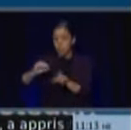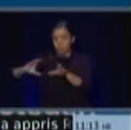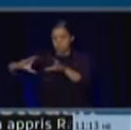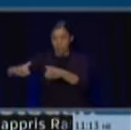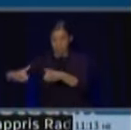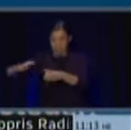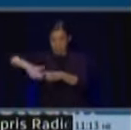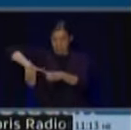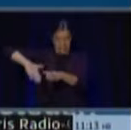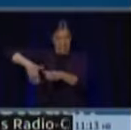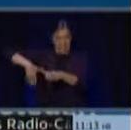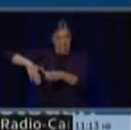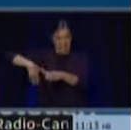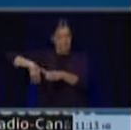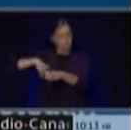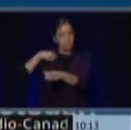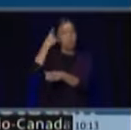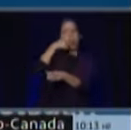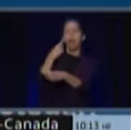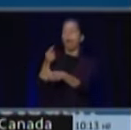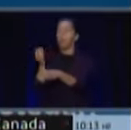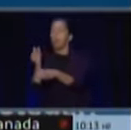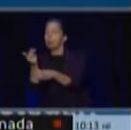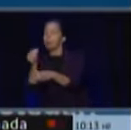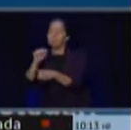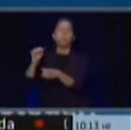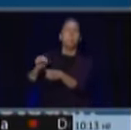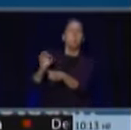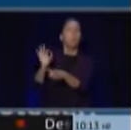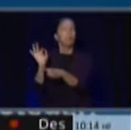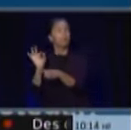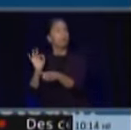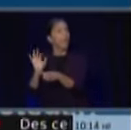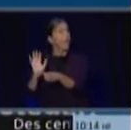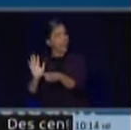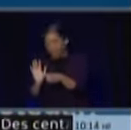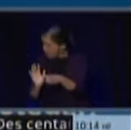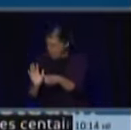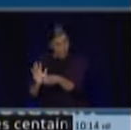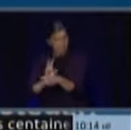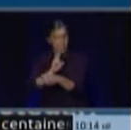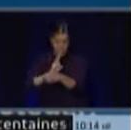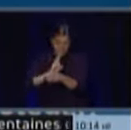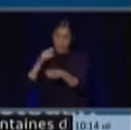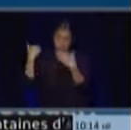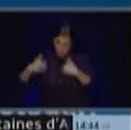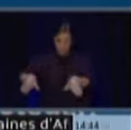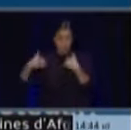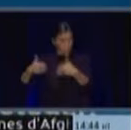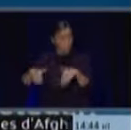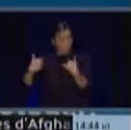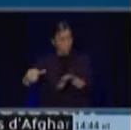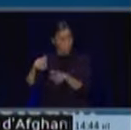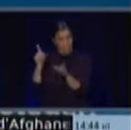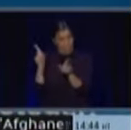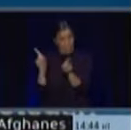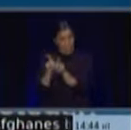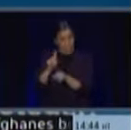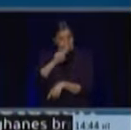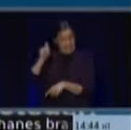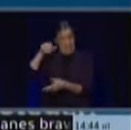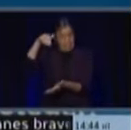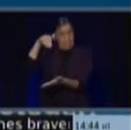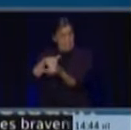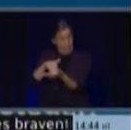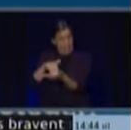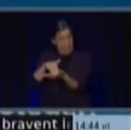% Ça n'a pas l'air beaucoup, 13 %, mais c'est des centaines de milliers de personnes.